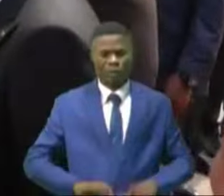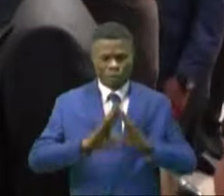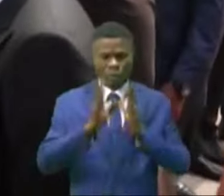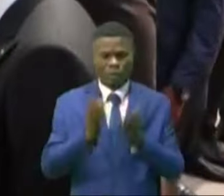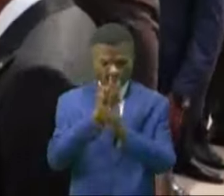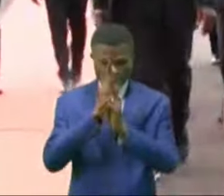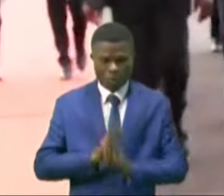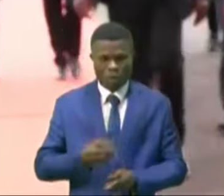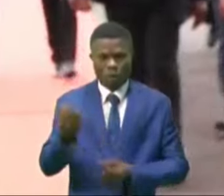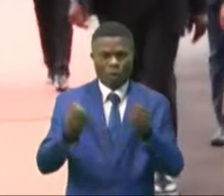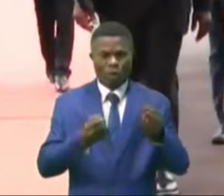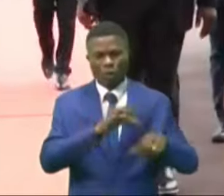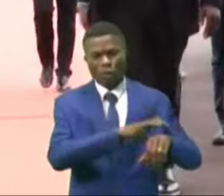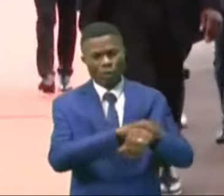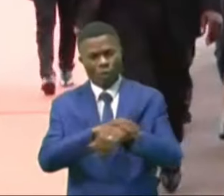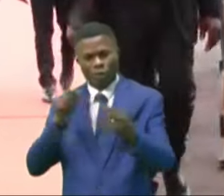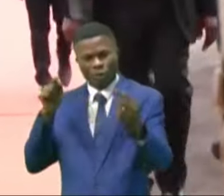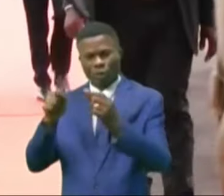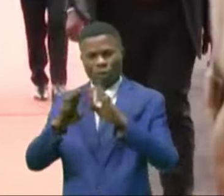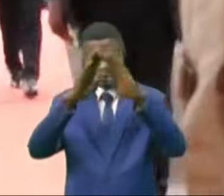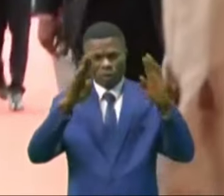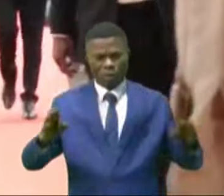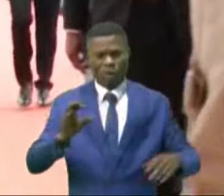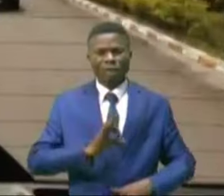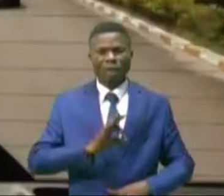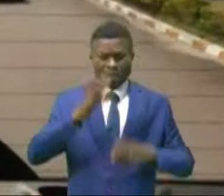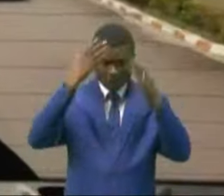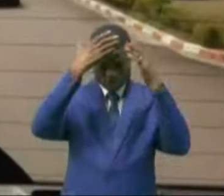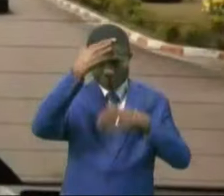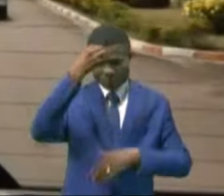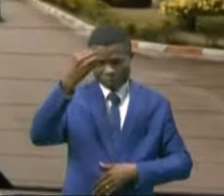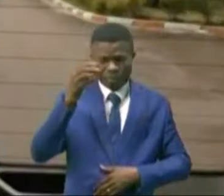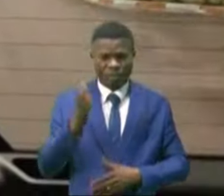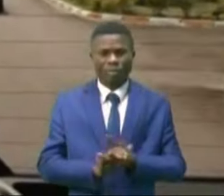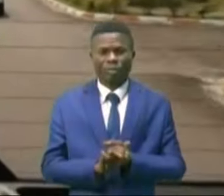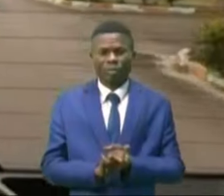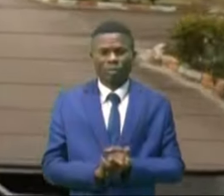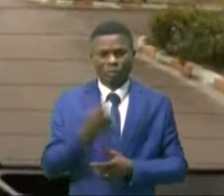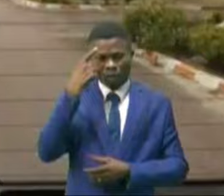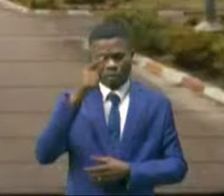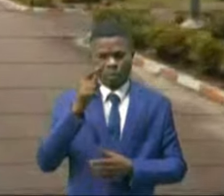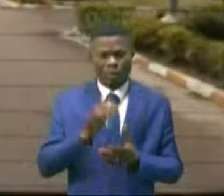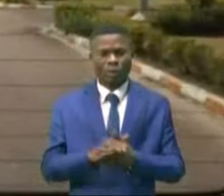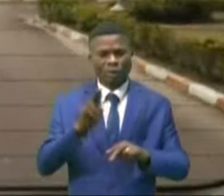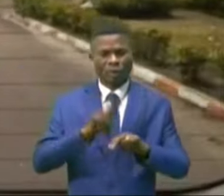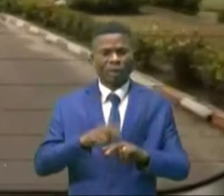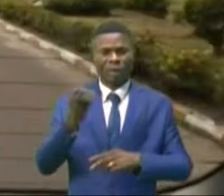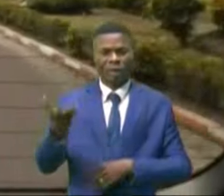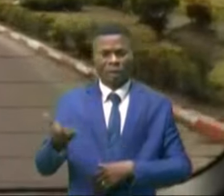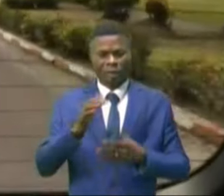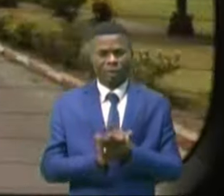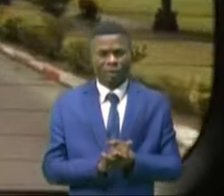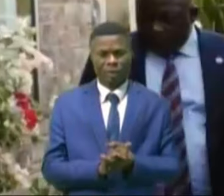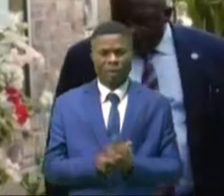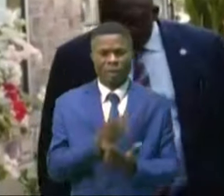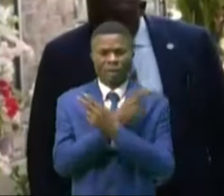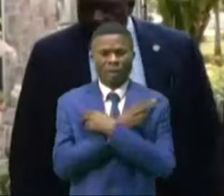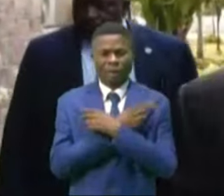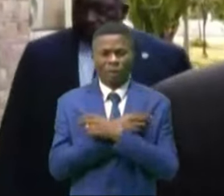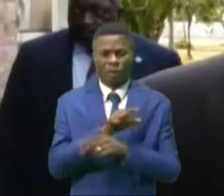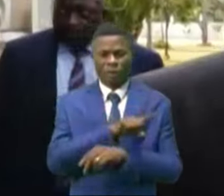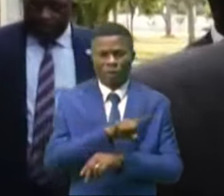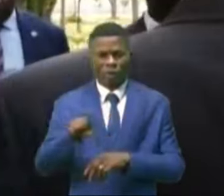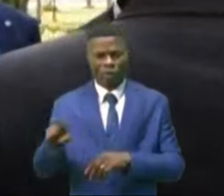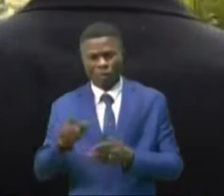son véhicule le conduira à sa résidence occasionnelle au site de Ngolodwa pour son court séjour. Après un repos d'un quart d'heure,